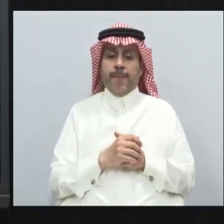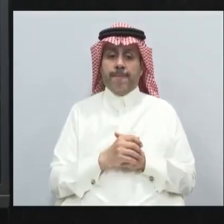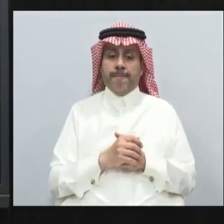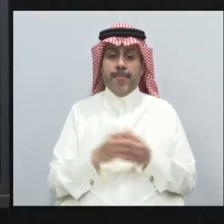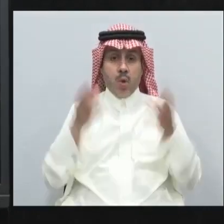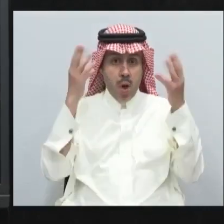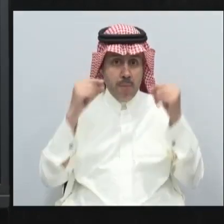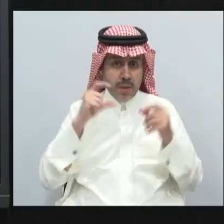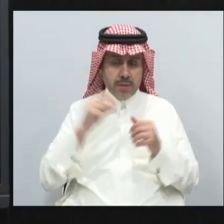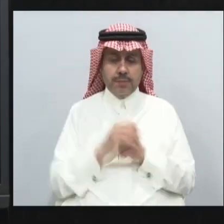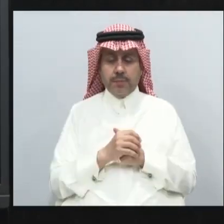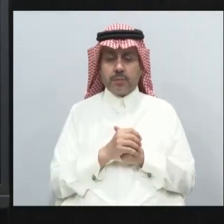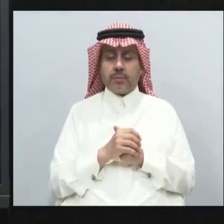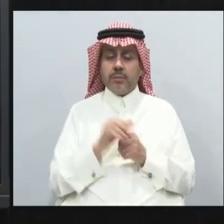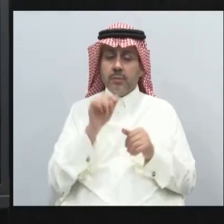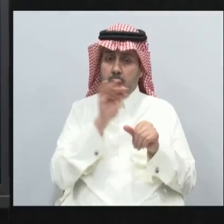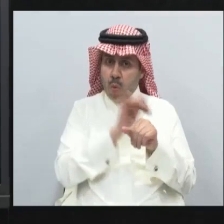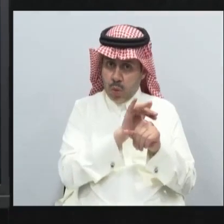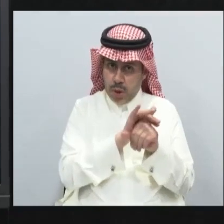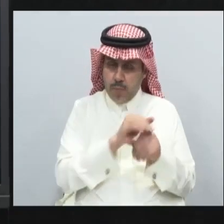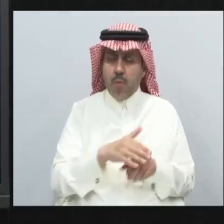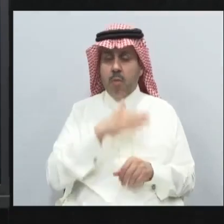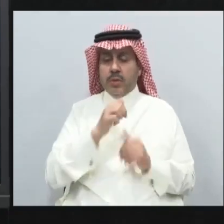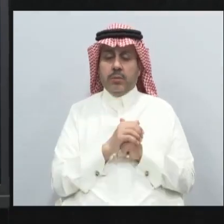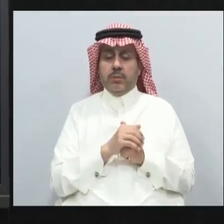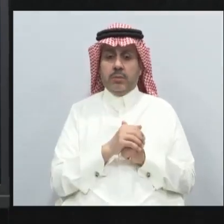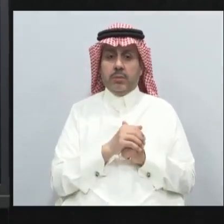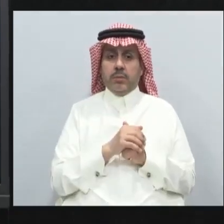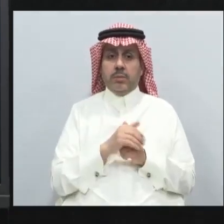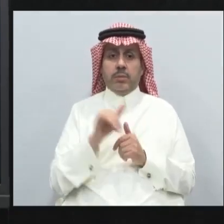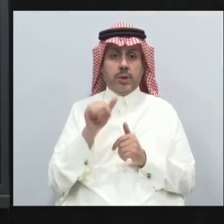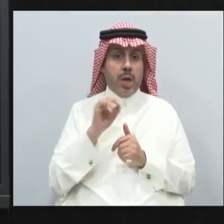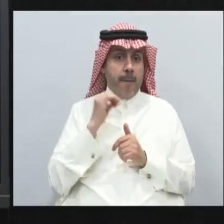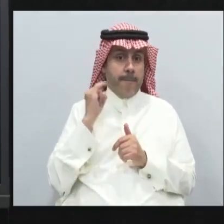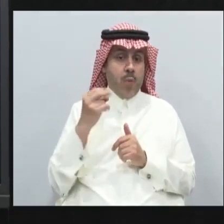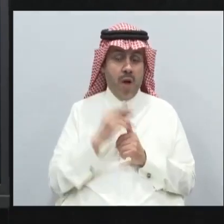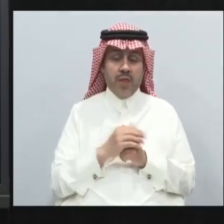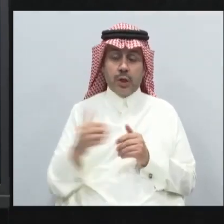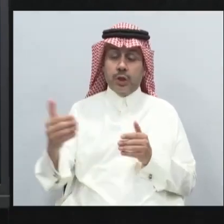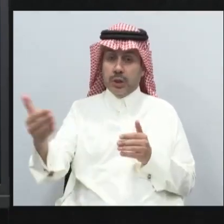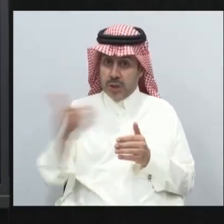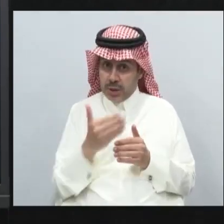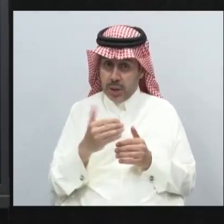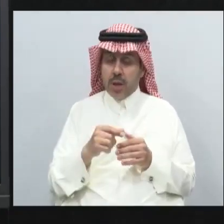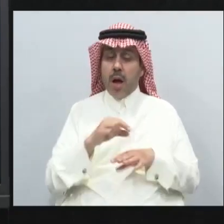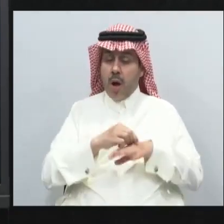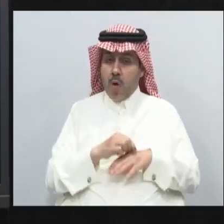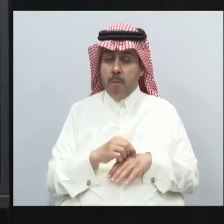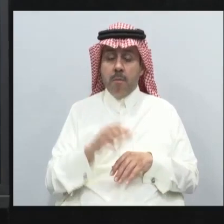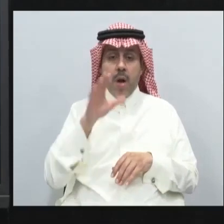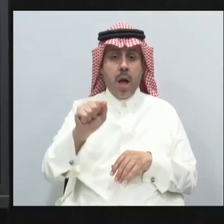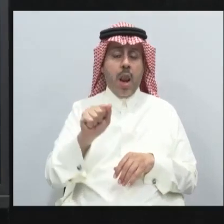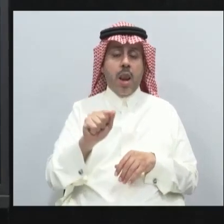لكي يعلمهم قال له النبي عليه الصلاه والسلام يا معاذ انك تقدم قوما اهل كتاب